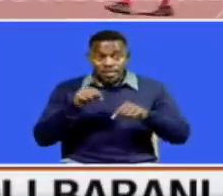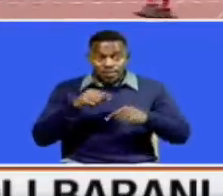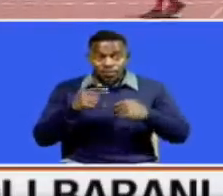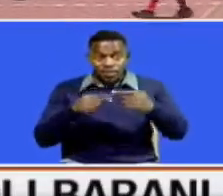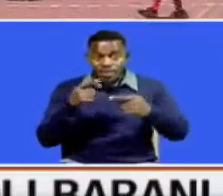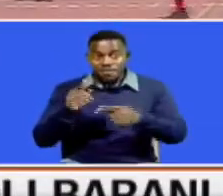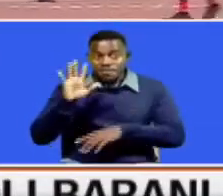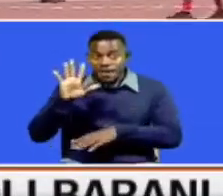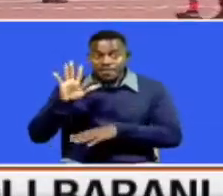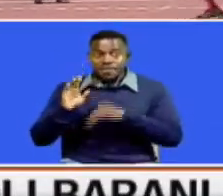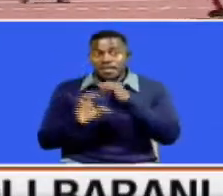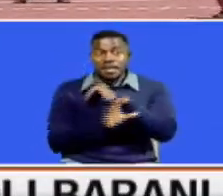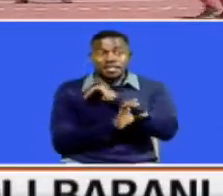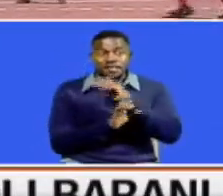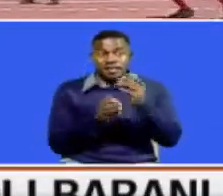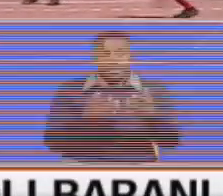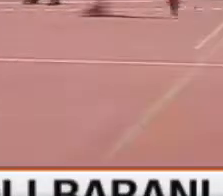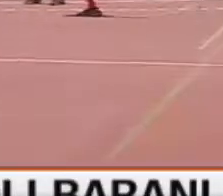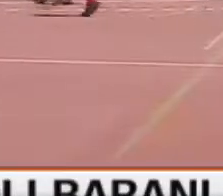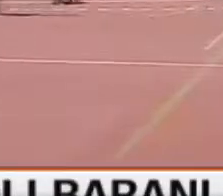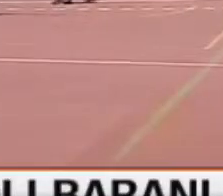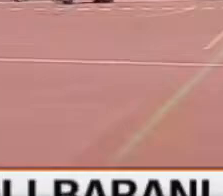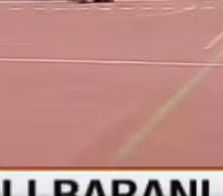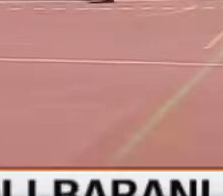mataifa matano.